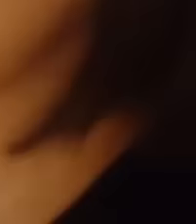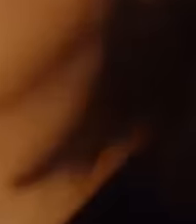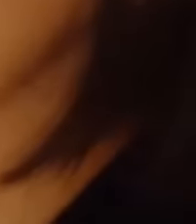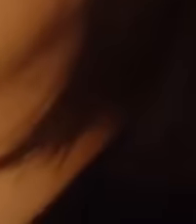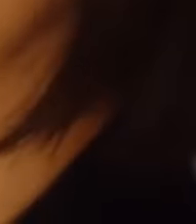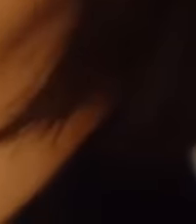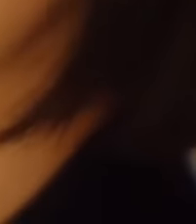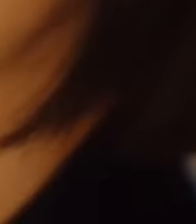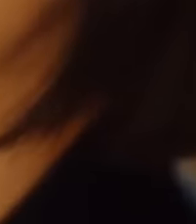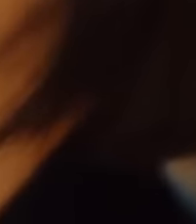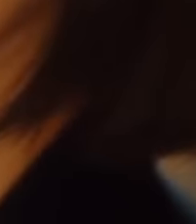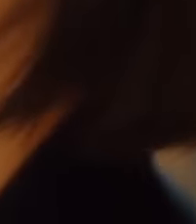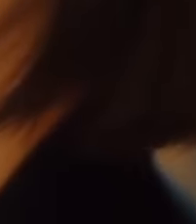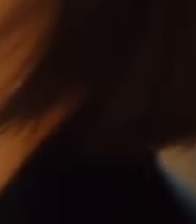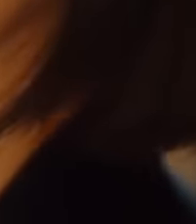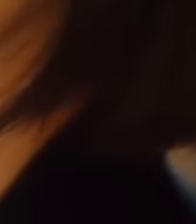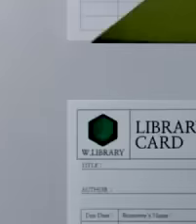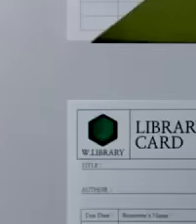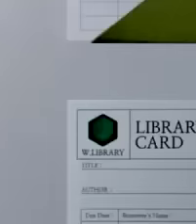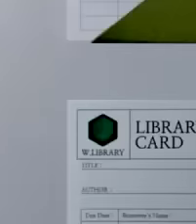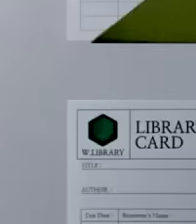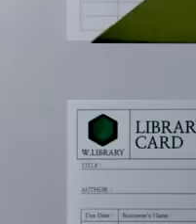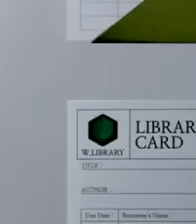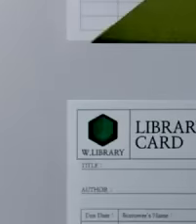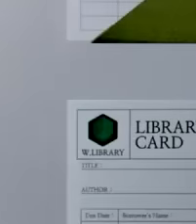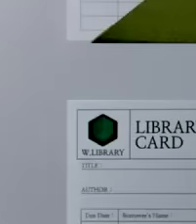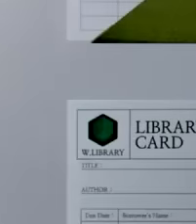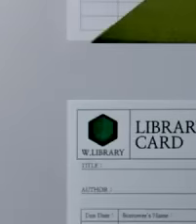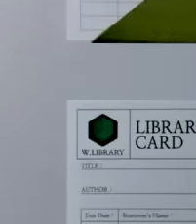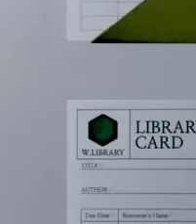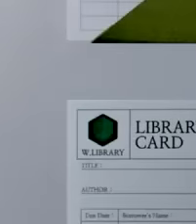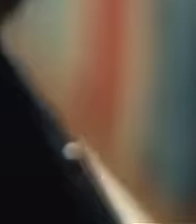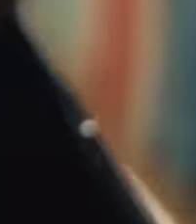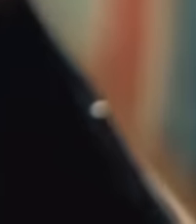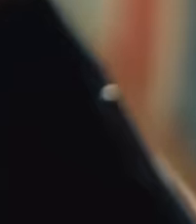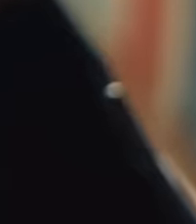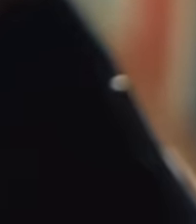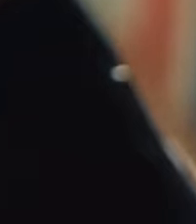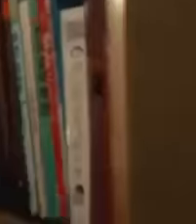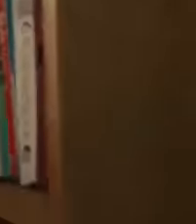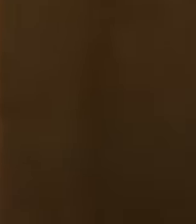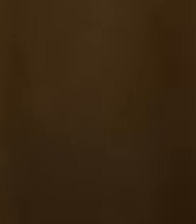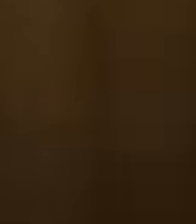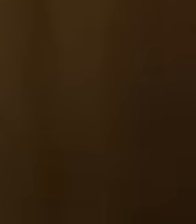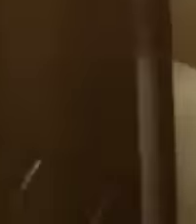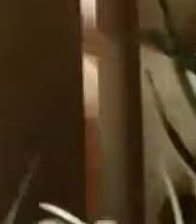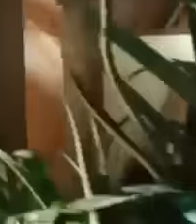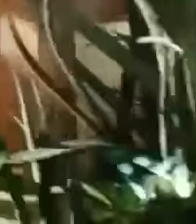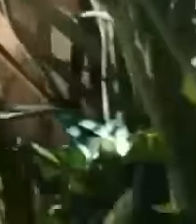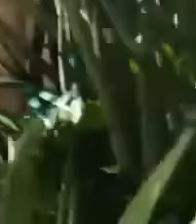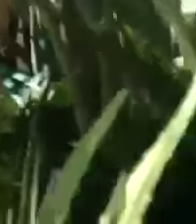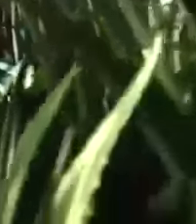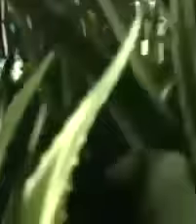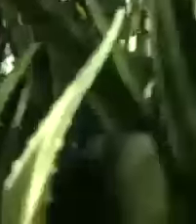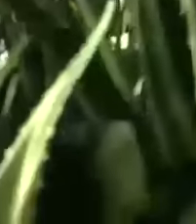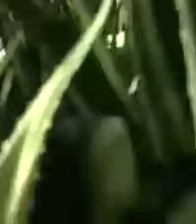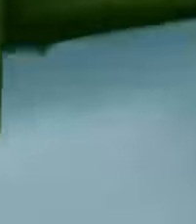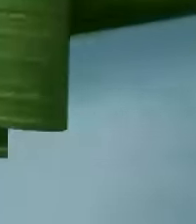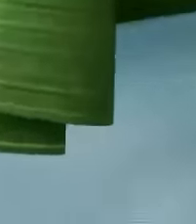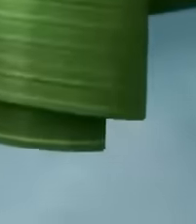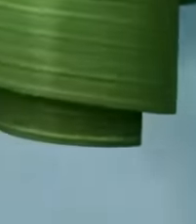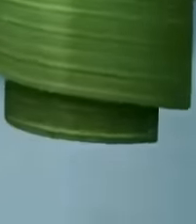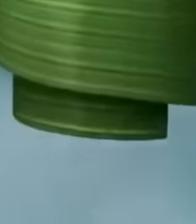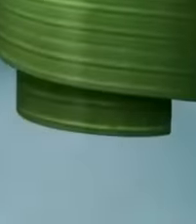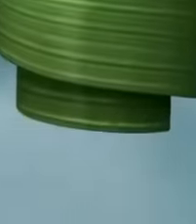콘드로이친 욕심 많은 편 내 건강 가족 건강 다 포기 못해 이게 바로 요즘